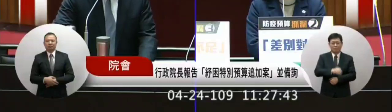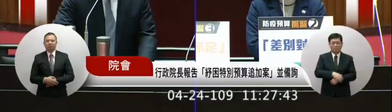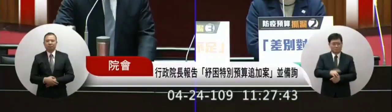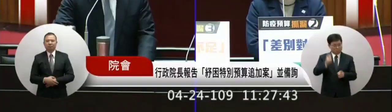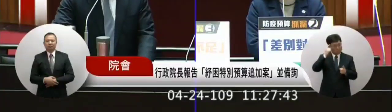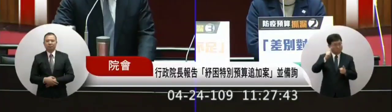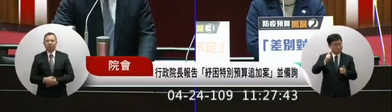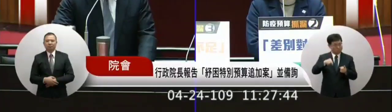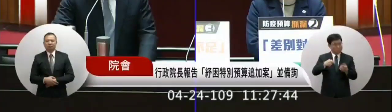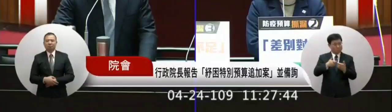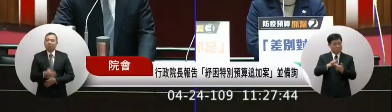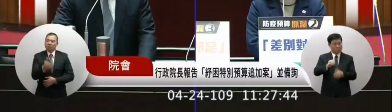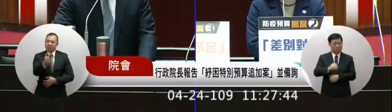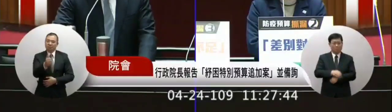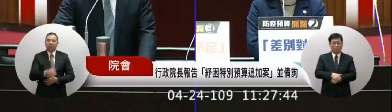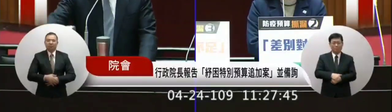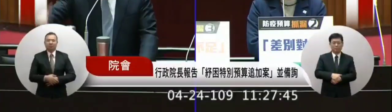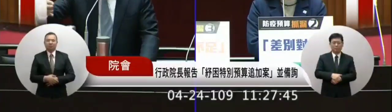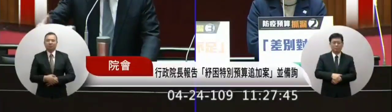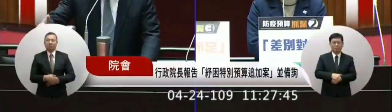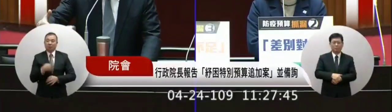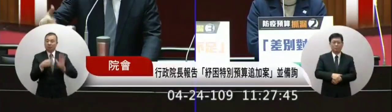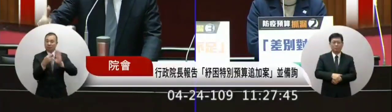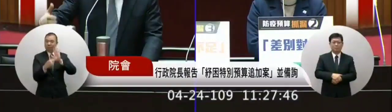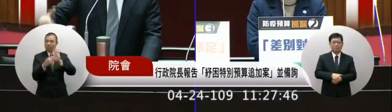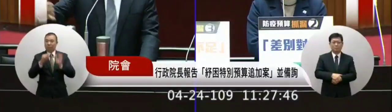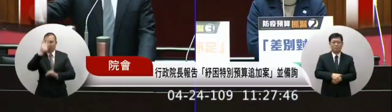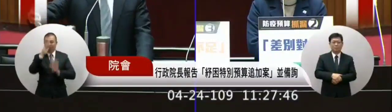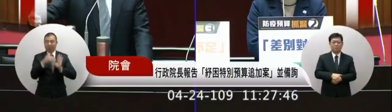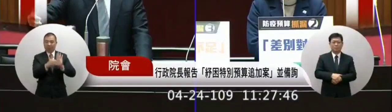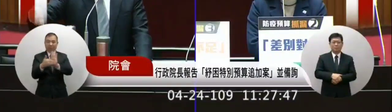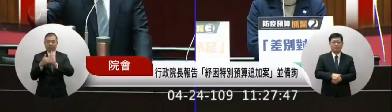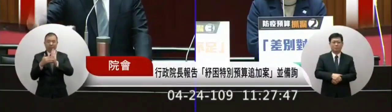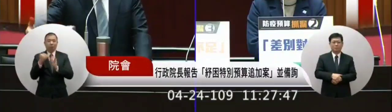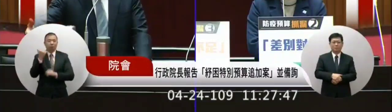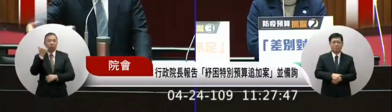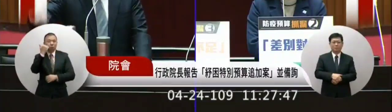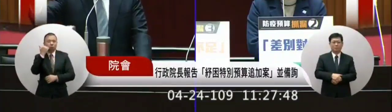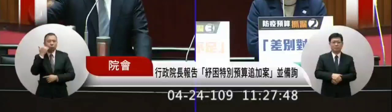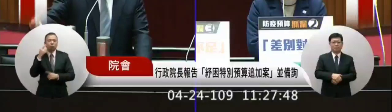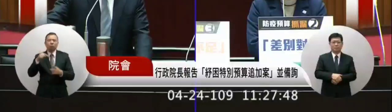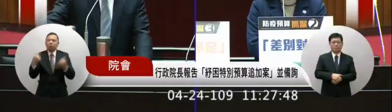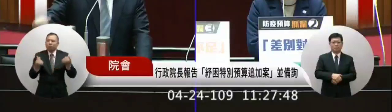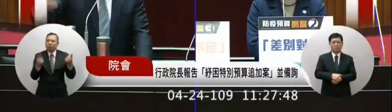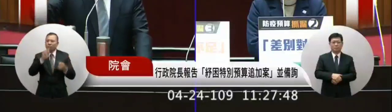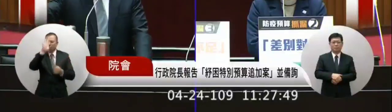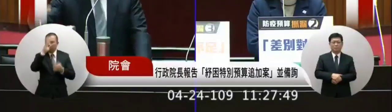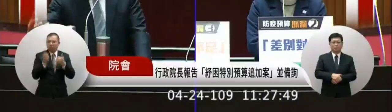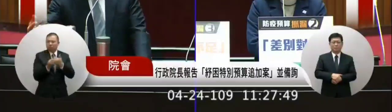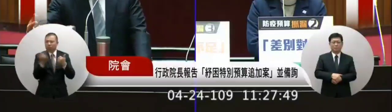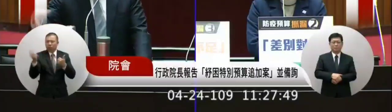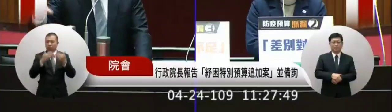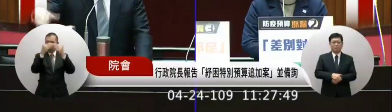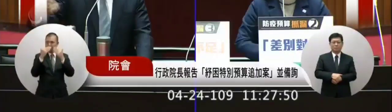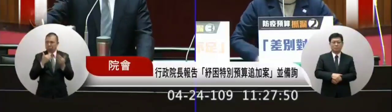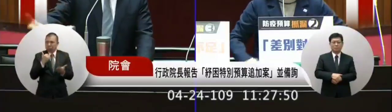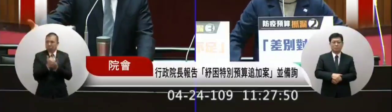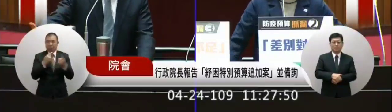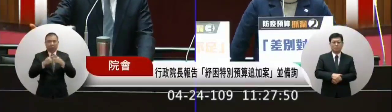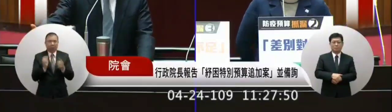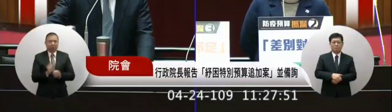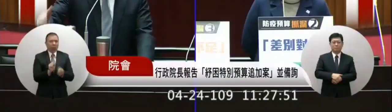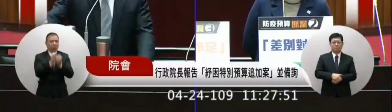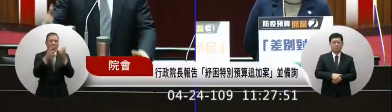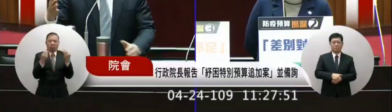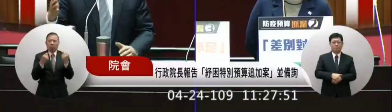自认有吗？ 谢谢。是这样，防疫只要没有发生疫情，只要确诊病例没有增加，死亡